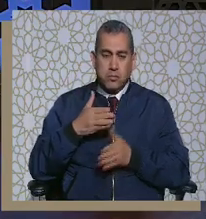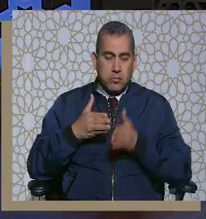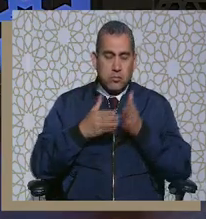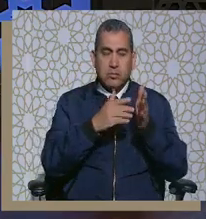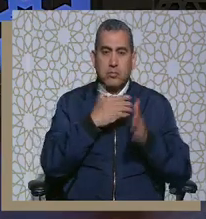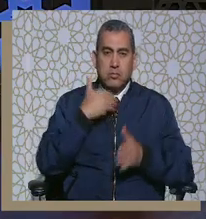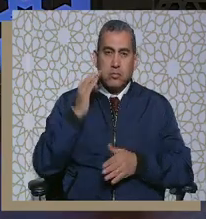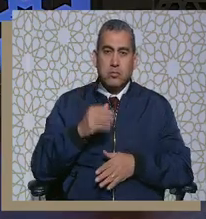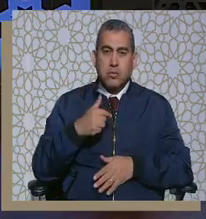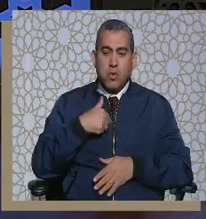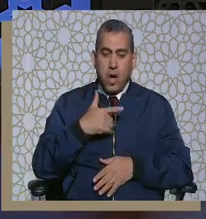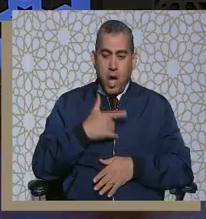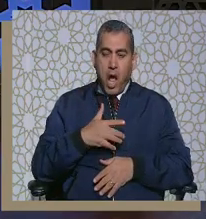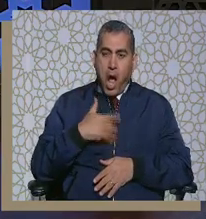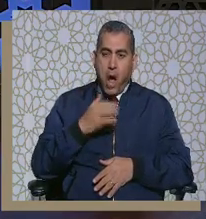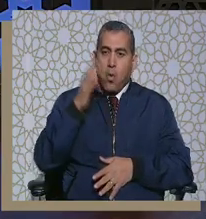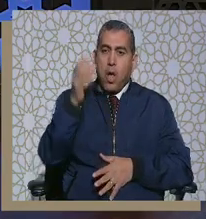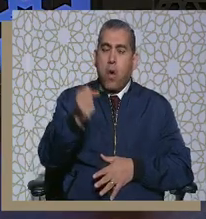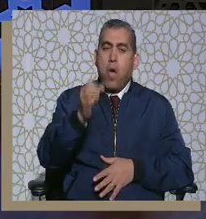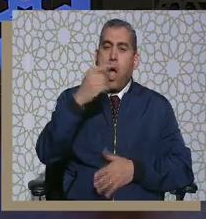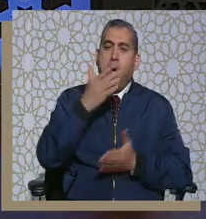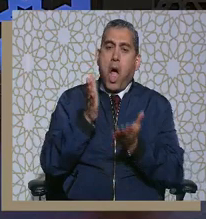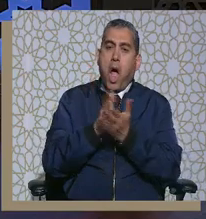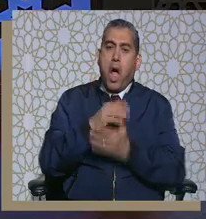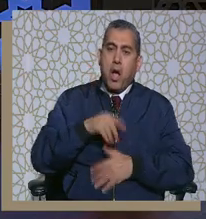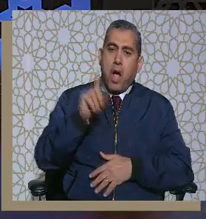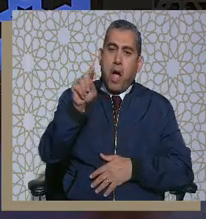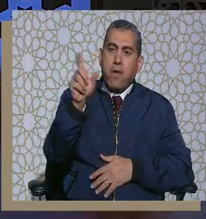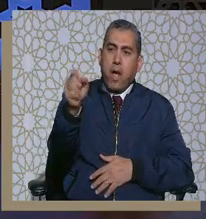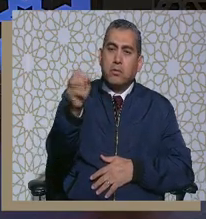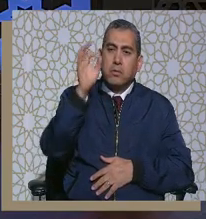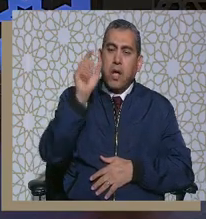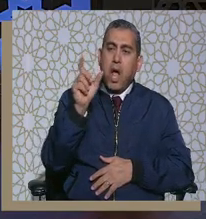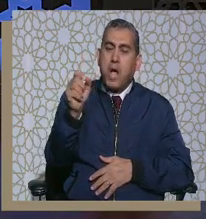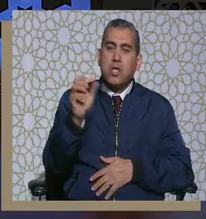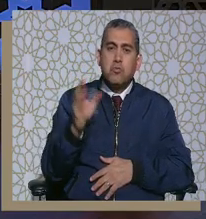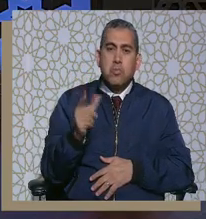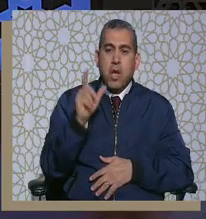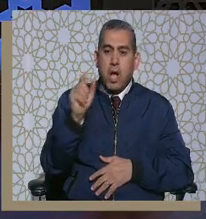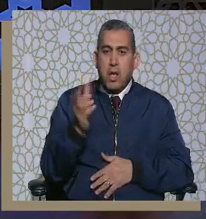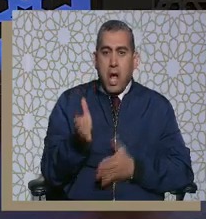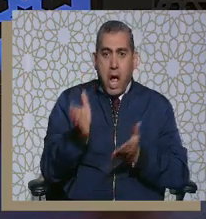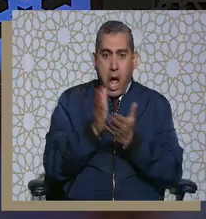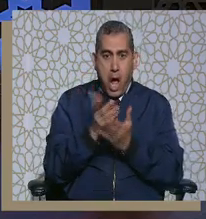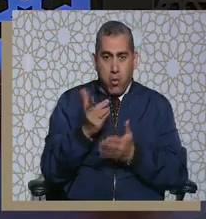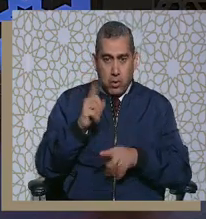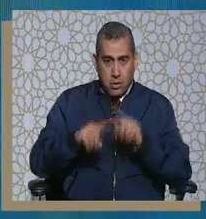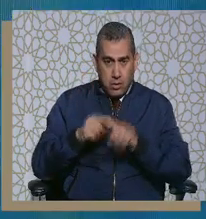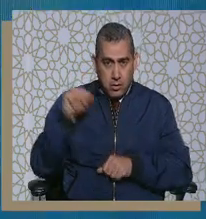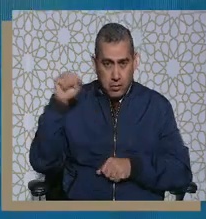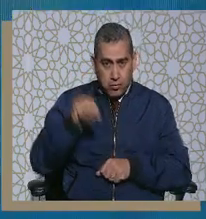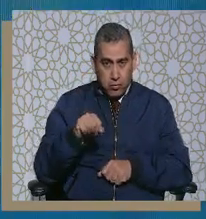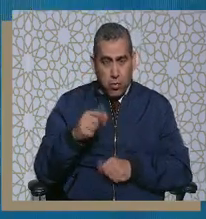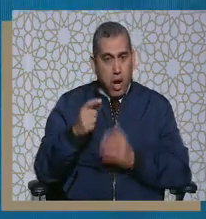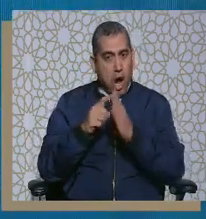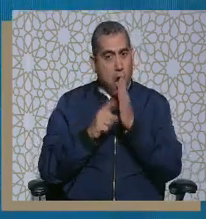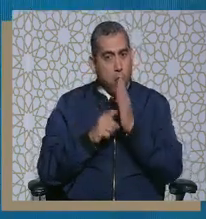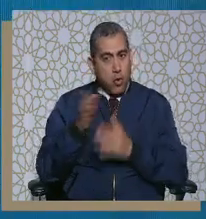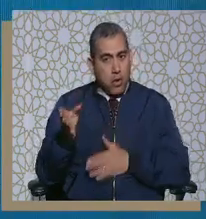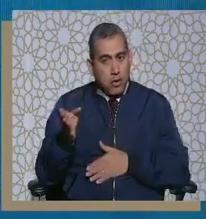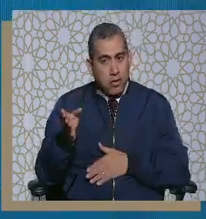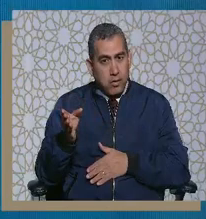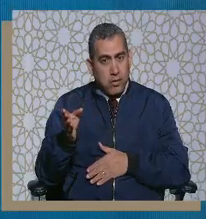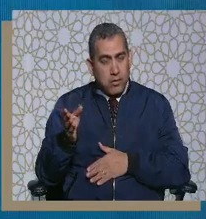وحابب ان اخد حقي؟ هتاخد حقك ازاي؟ هتاخد حقك بالعدل ولا وبالقانون، ولا هتاخد حقك